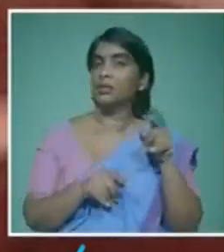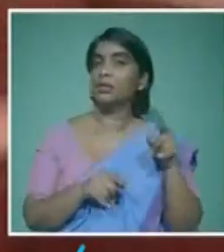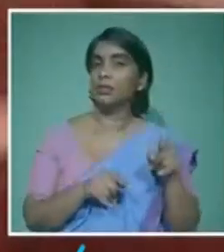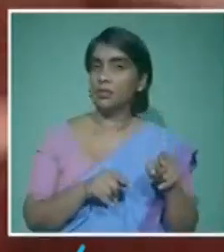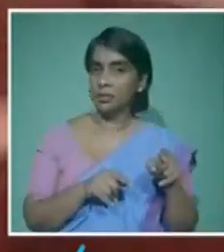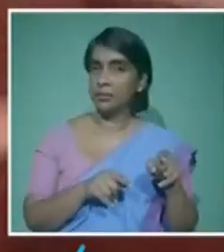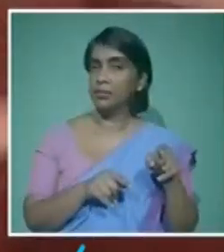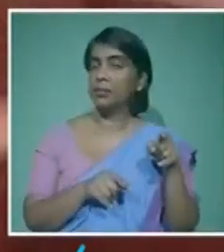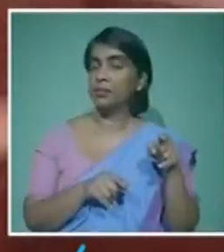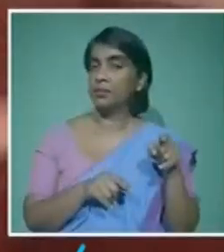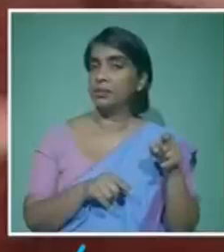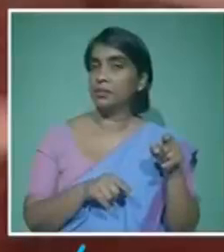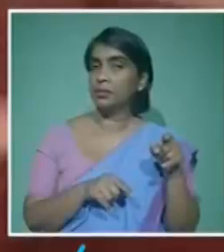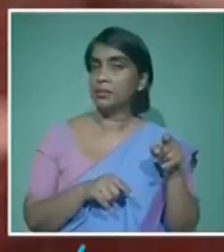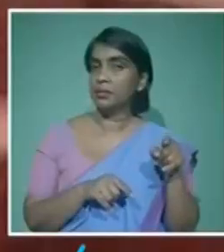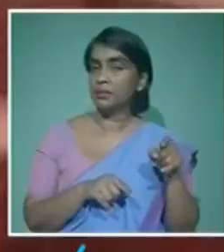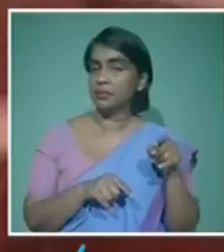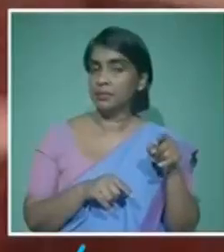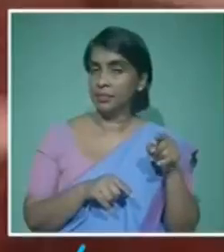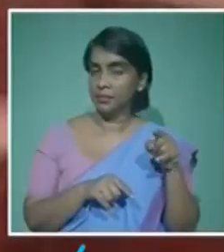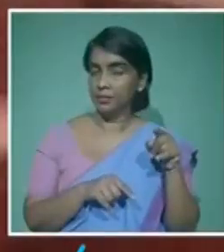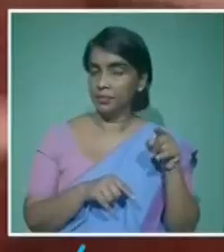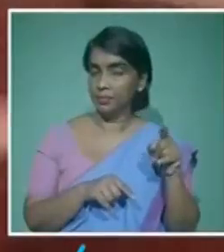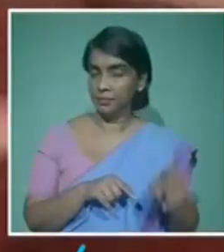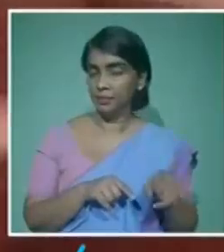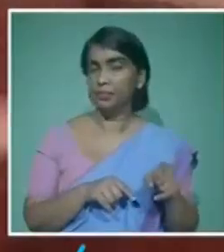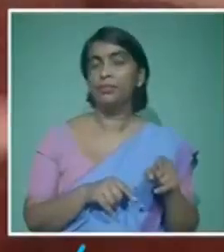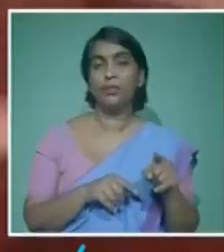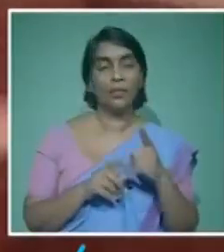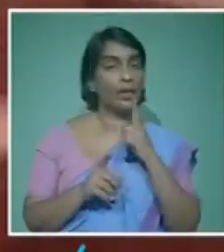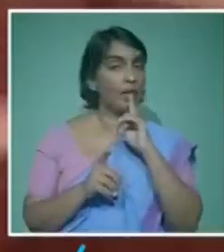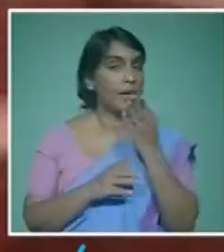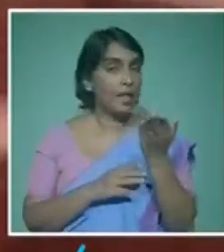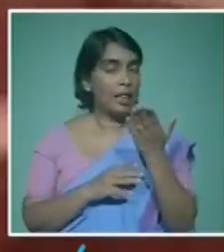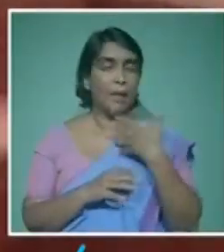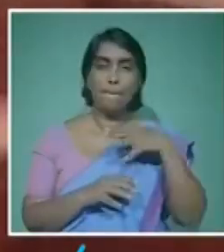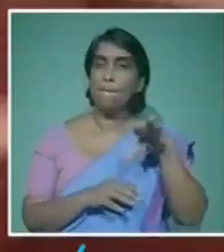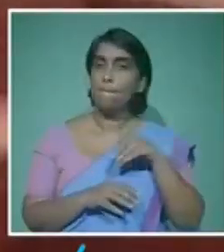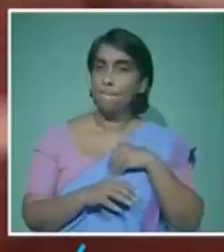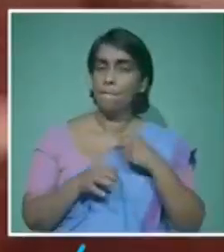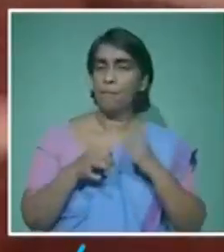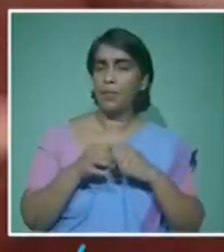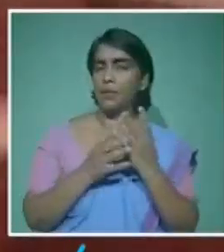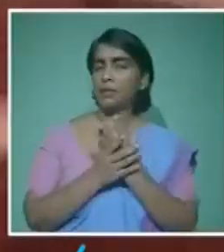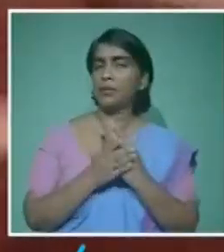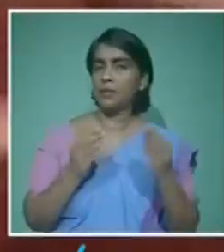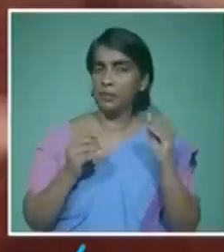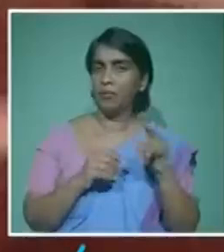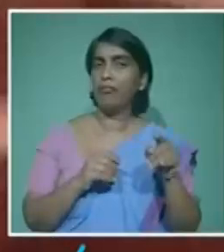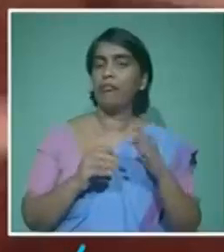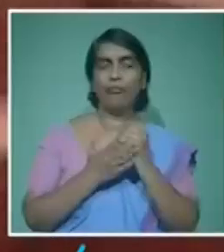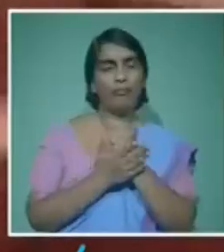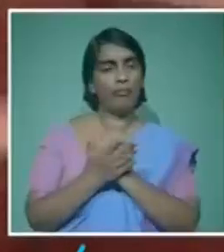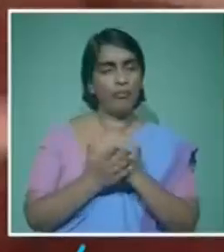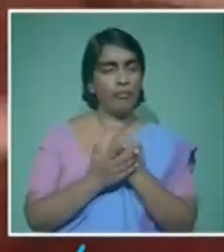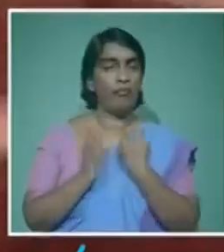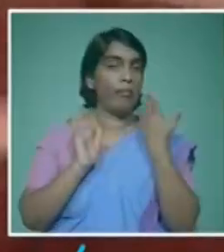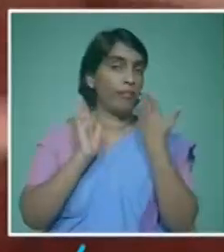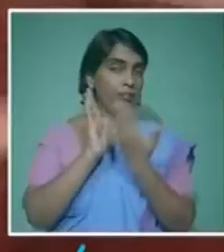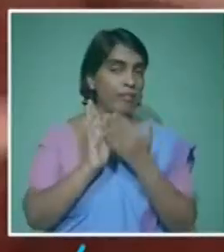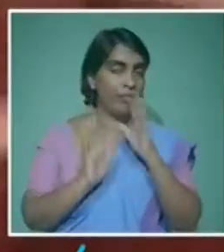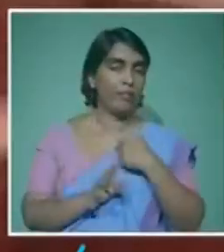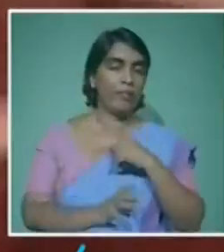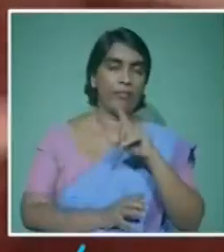தமிழ் தரப்பினர் முன்வர வேண்டும் என்பதையும் கேட்டுக்கொண்டு, எம்மை பொறுத்தவரையில் தற்போது இந்த நாட்டில் அரசியல் அமைப்பில் நடைமுறையில்